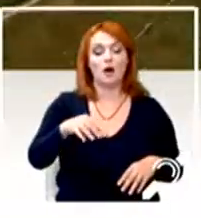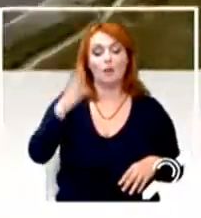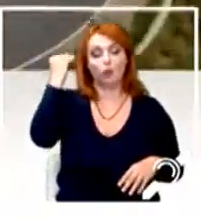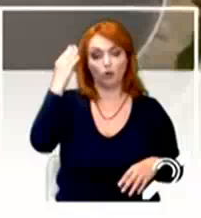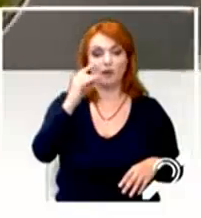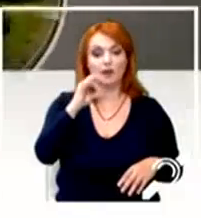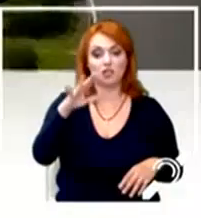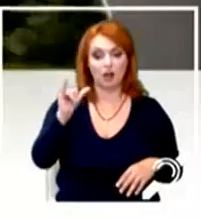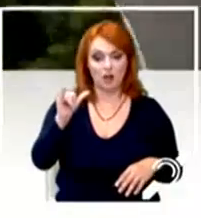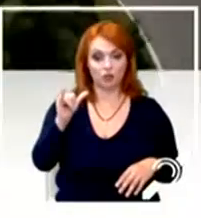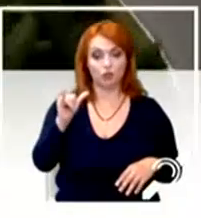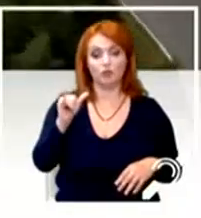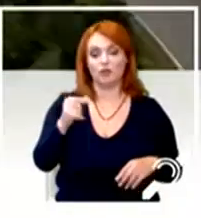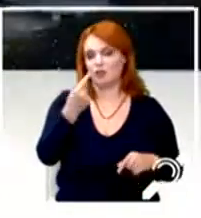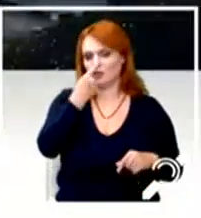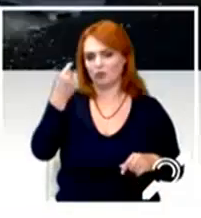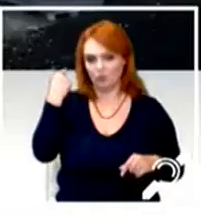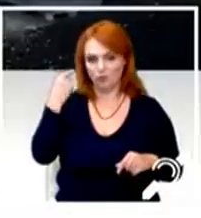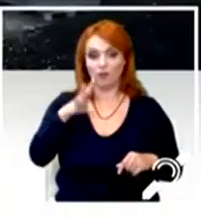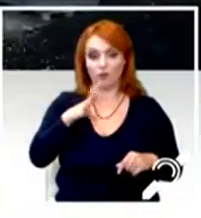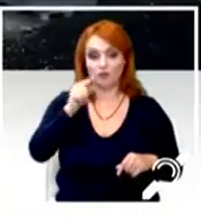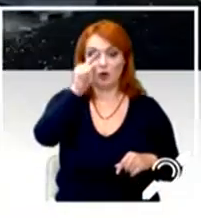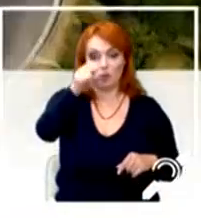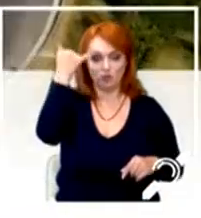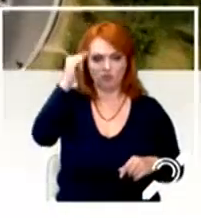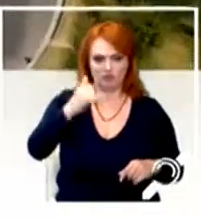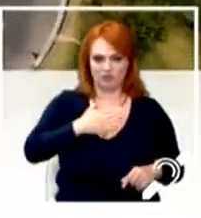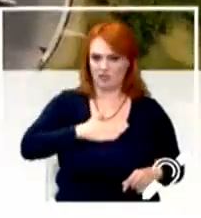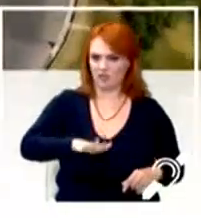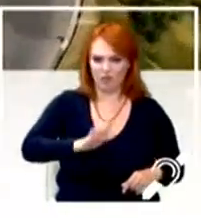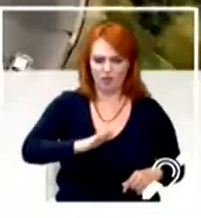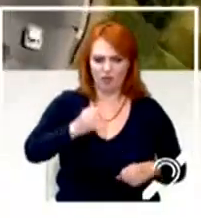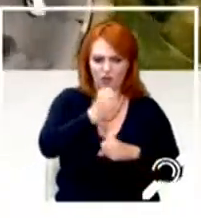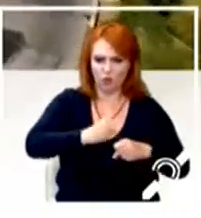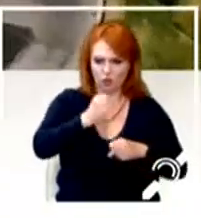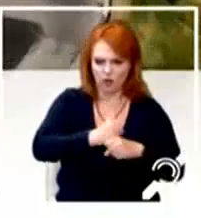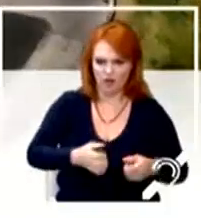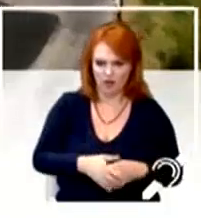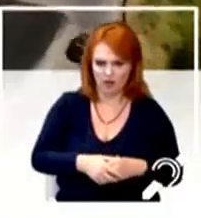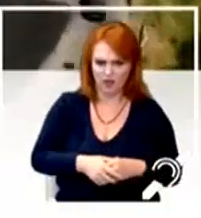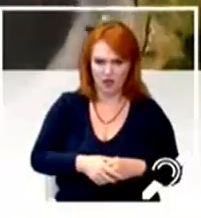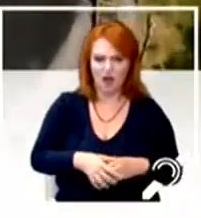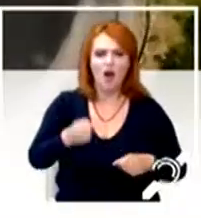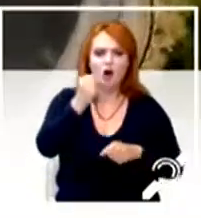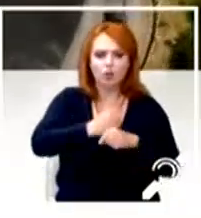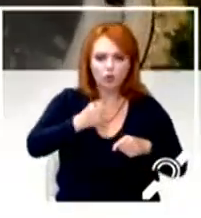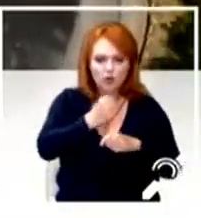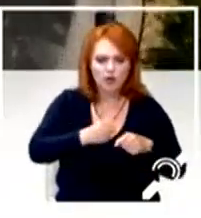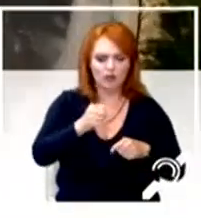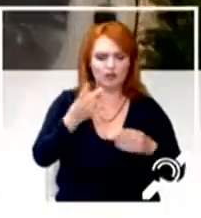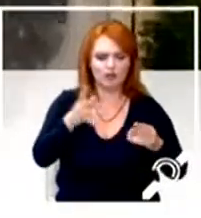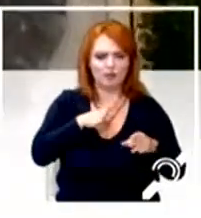trecute șantierul și s-a arătat nemulțumit de evoluția lucrărilor. Lucrările care trebuie să fie executate în 18